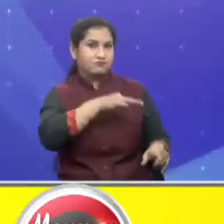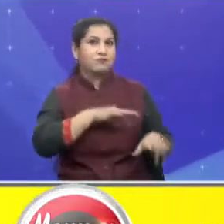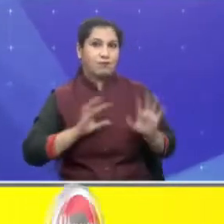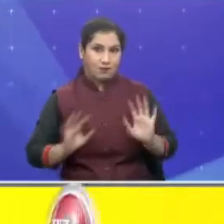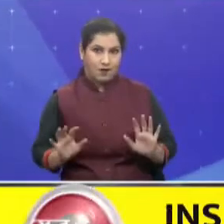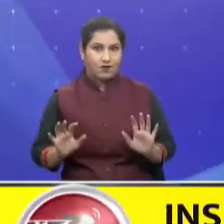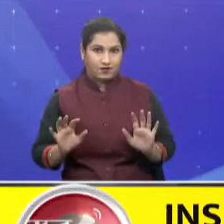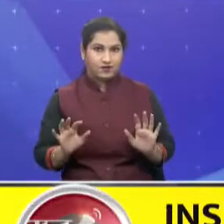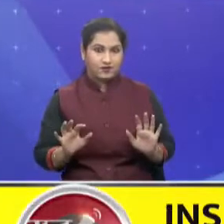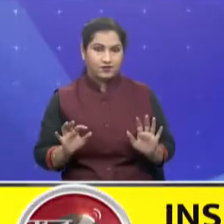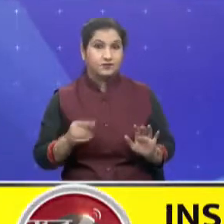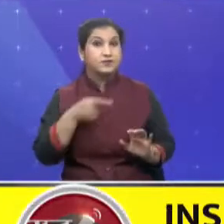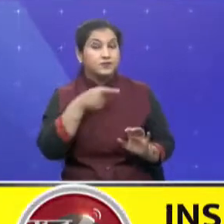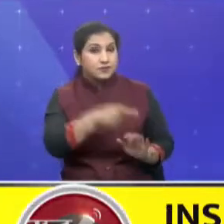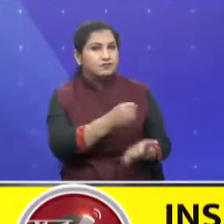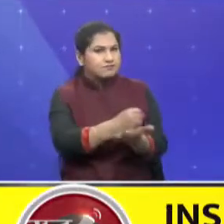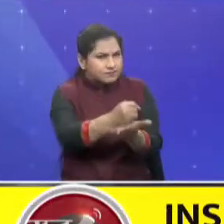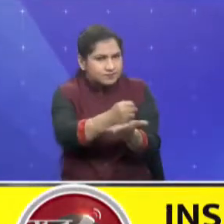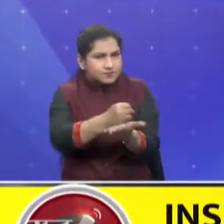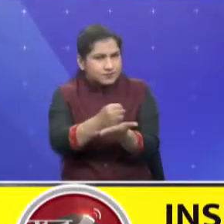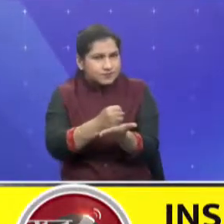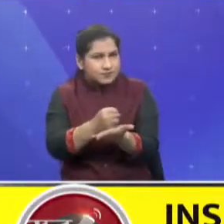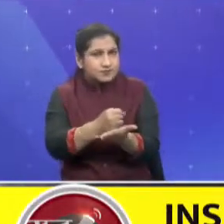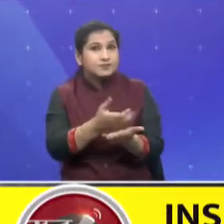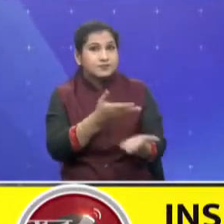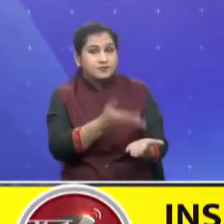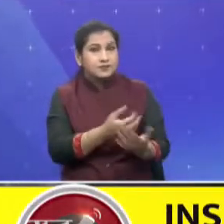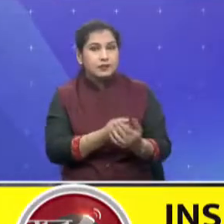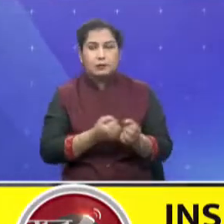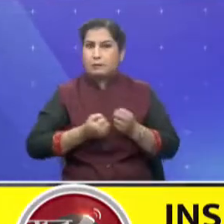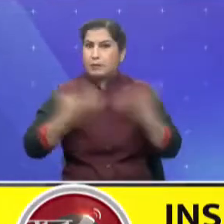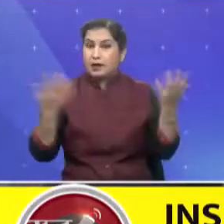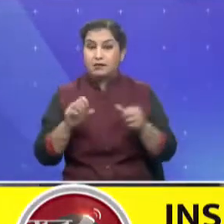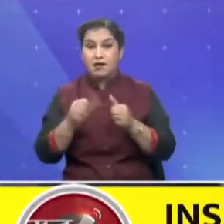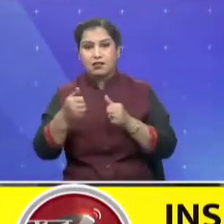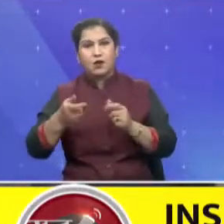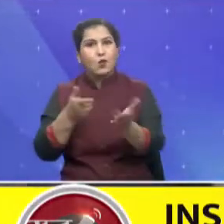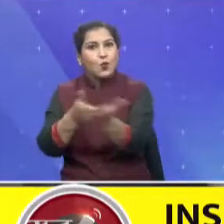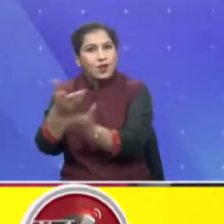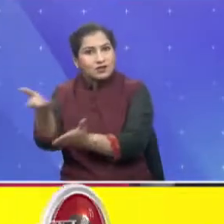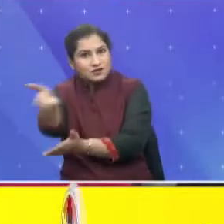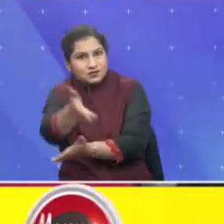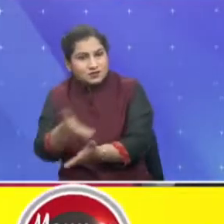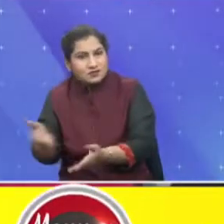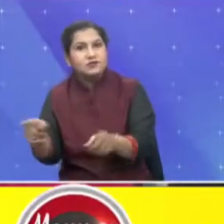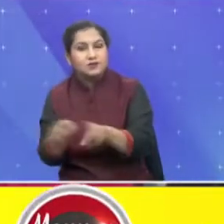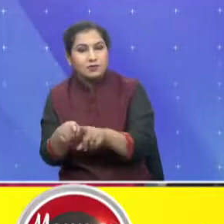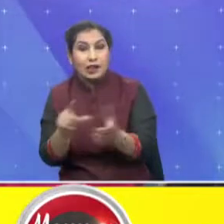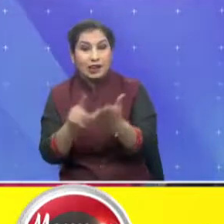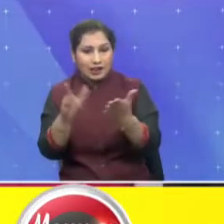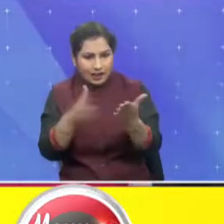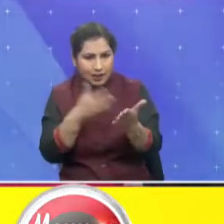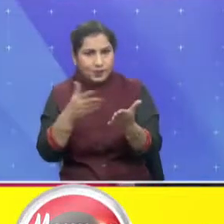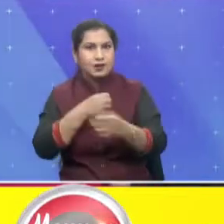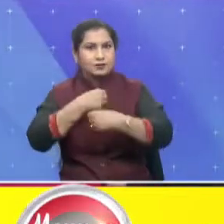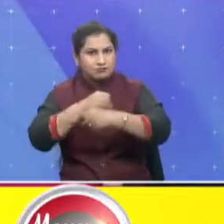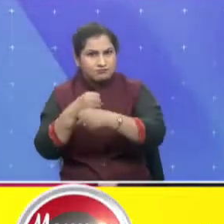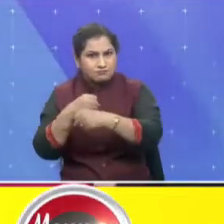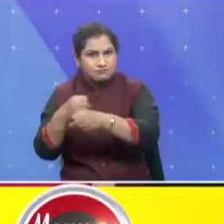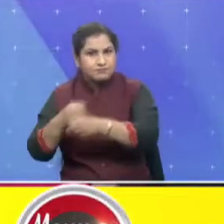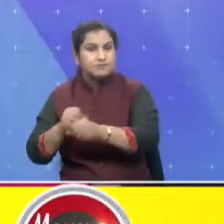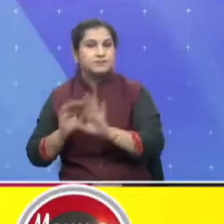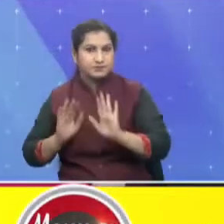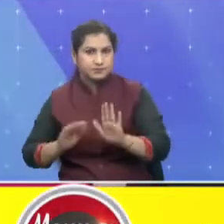रहा है। उनके प्रयासों से प्रेरित होकर कई दूसरे गांवों के लोग भी लाइब्रेरी बनाने में जुटे